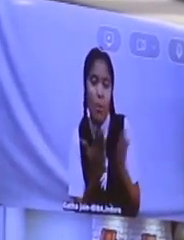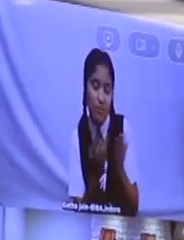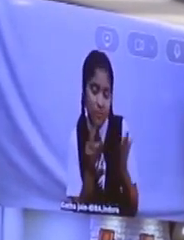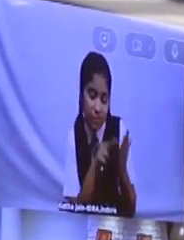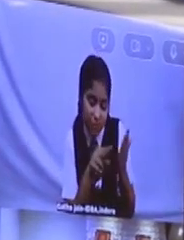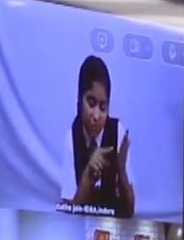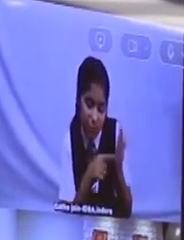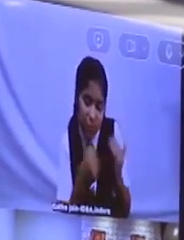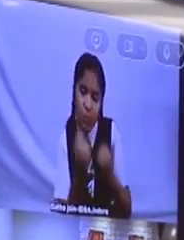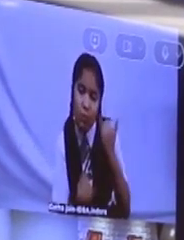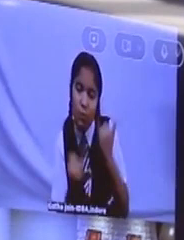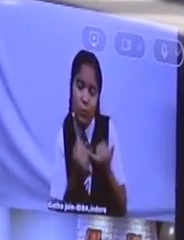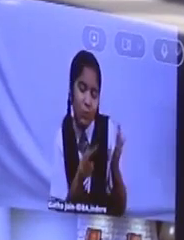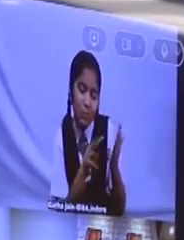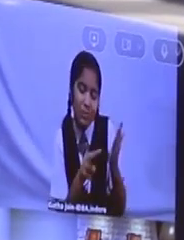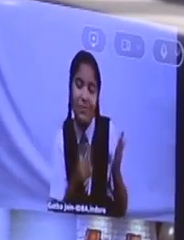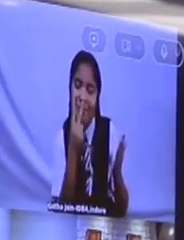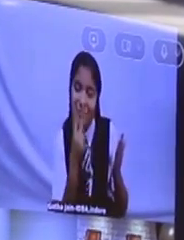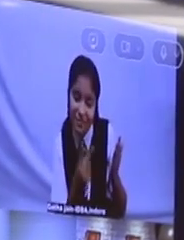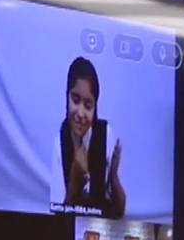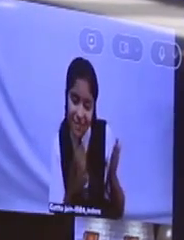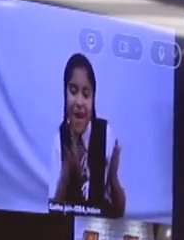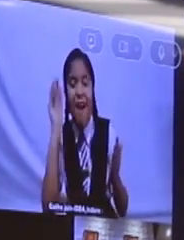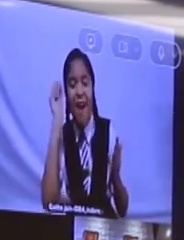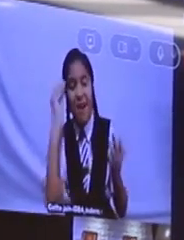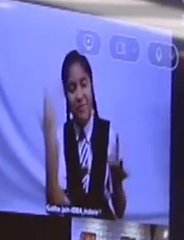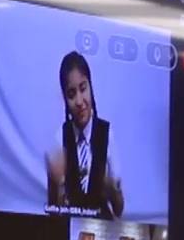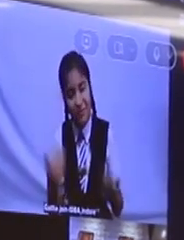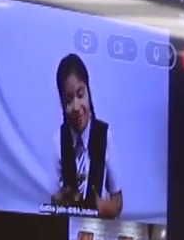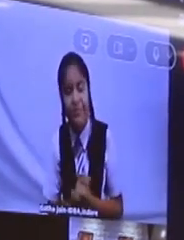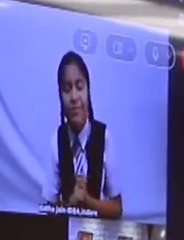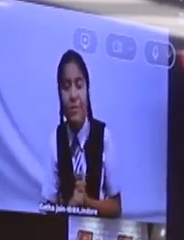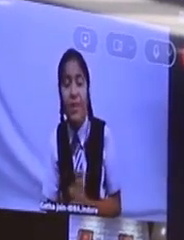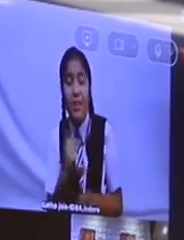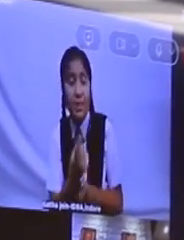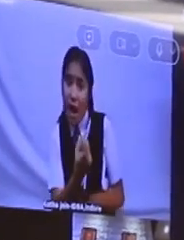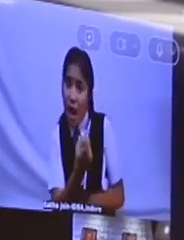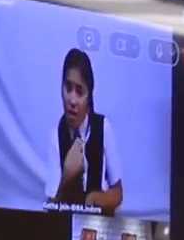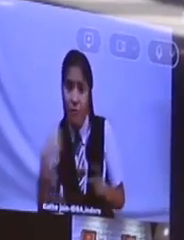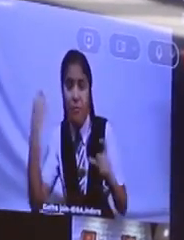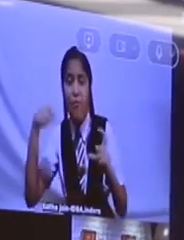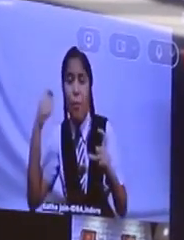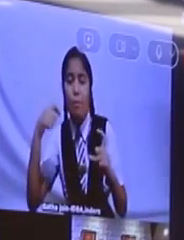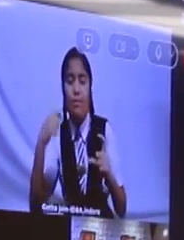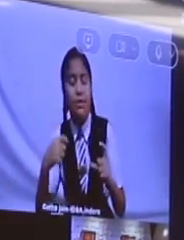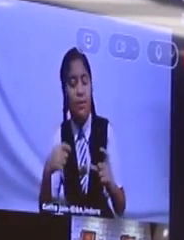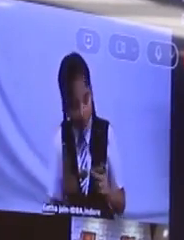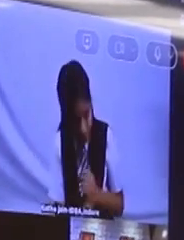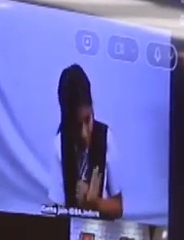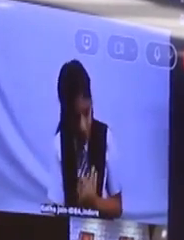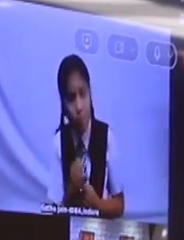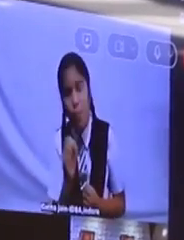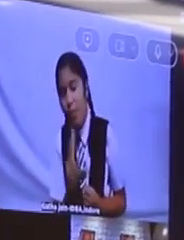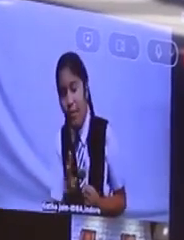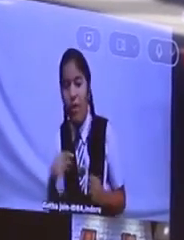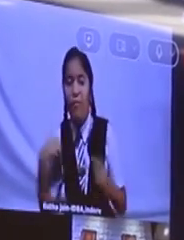जब मैंने ये पुरस्कार जीता, इसके पहले मैं कहानियाँ पढ़ती रहती थी, देखती थी, कहानियाँ सीखती रहती थी। मेरे